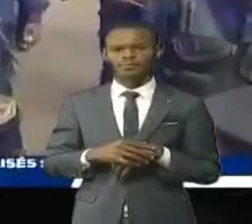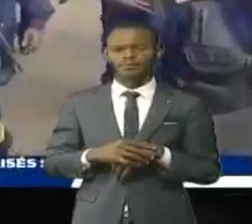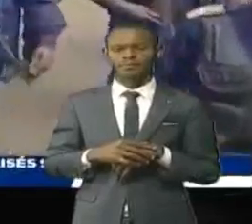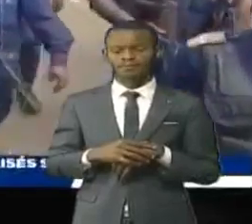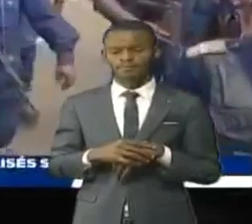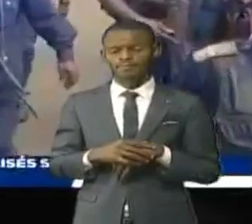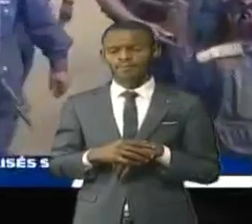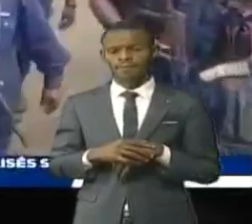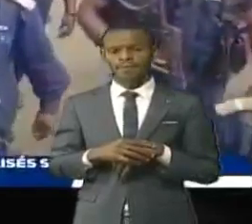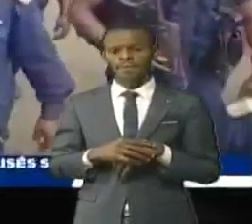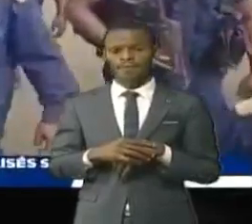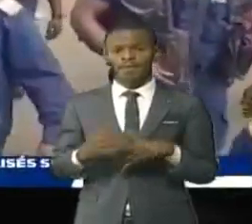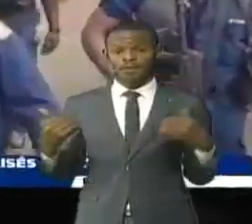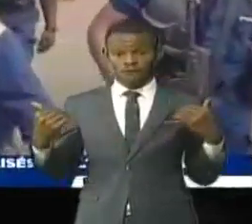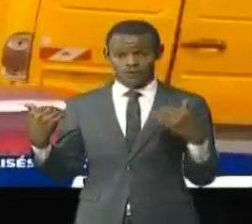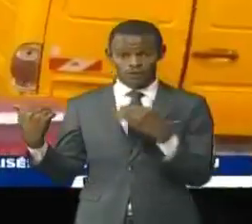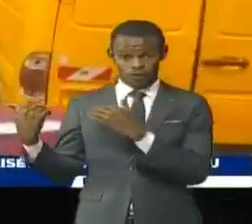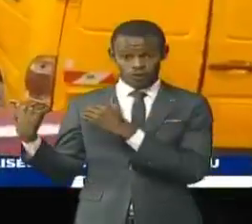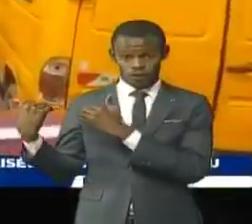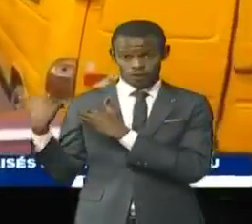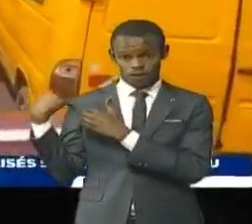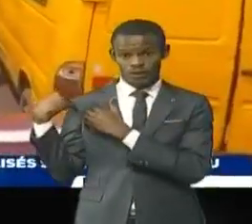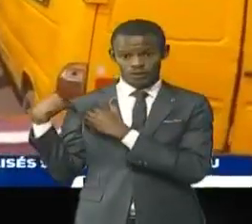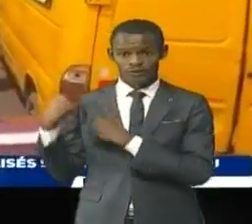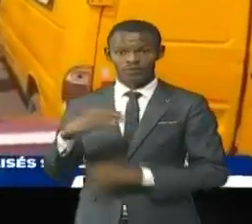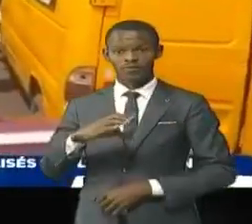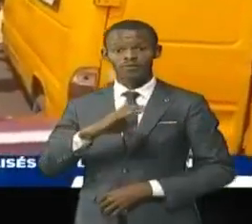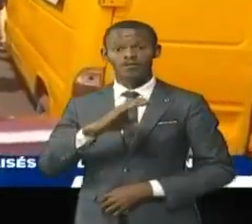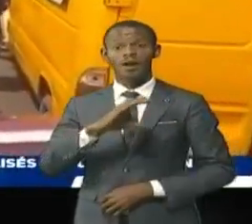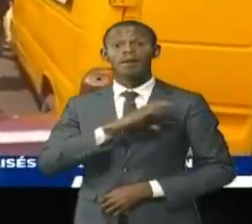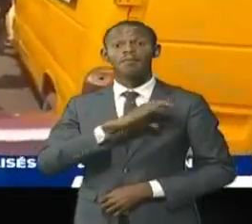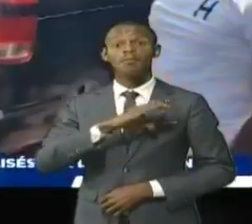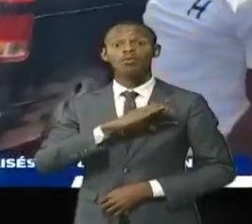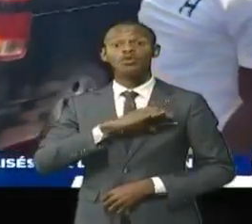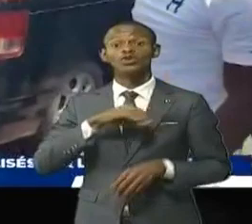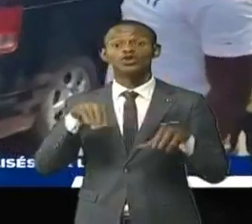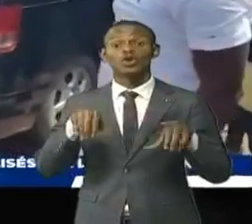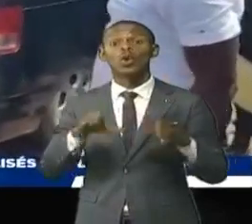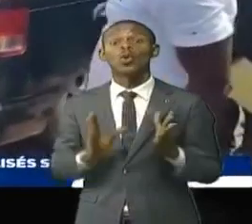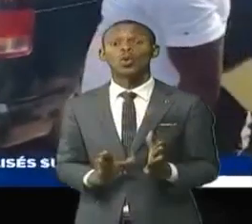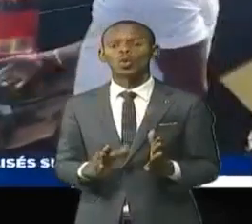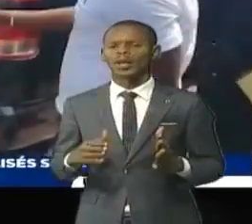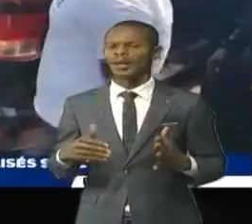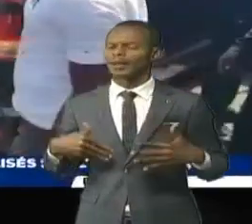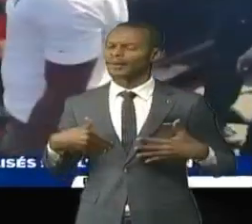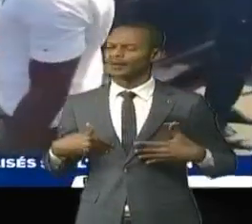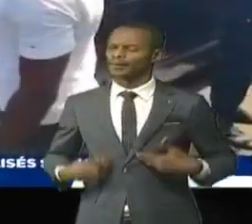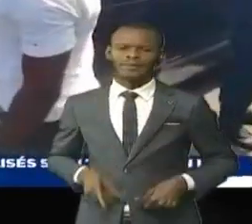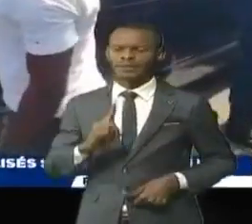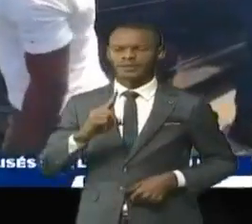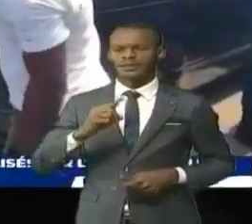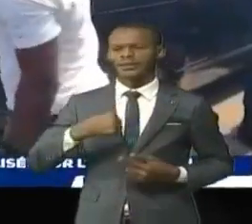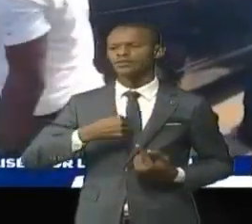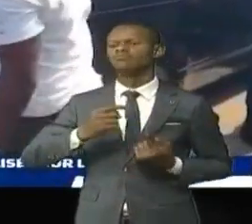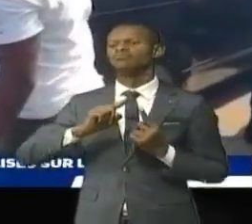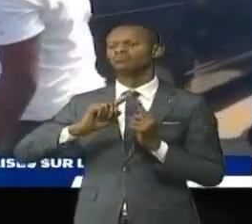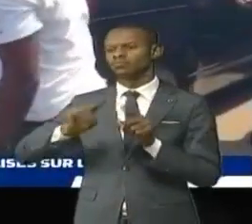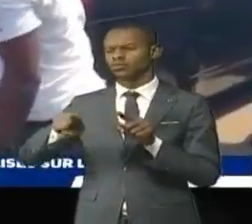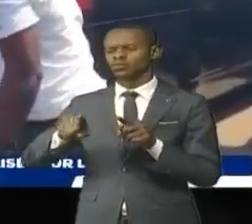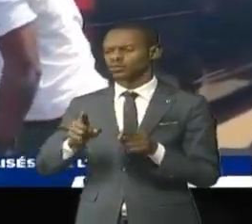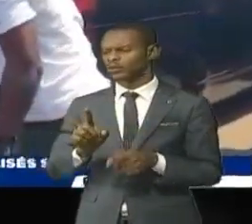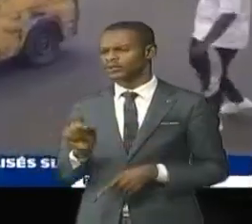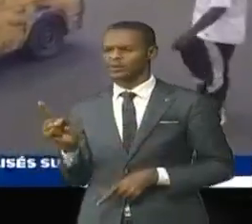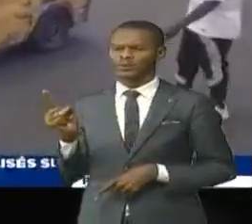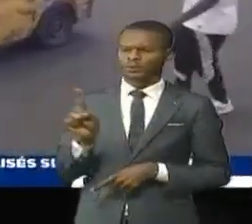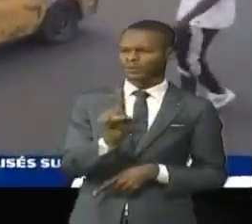de la police nationale ville de Kinshasa, le général Silvano Kasongo, ne se donne aucun répit. La chaussée est invivable avec des conducteurs